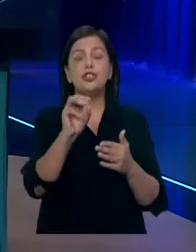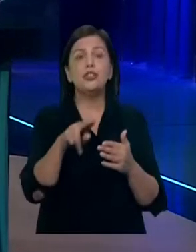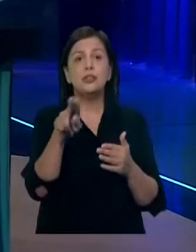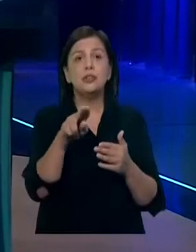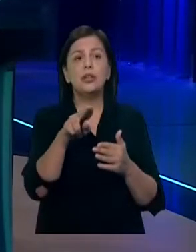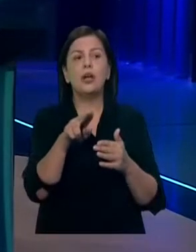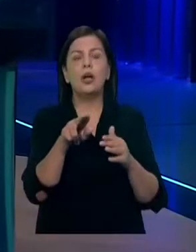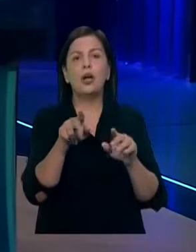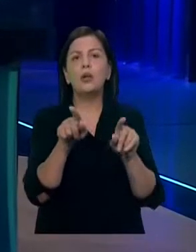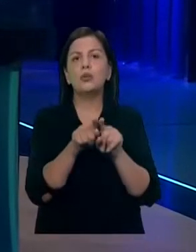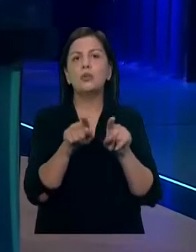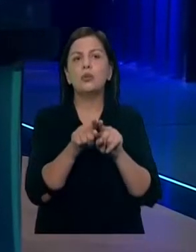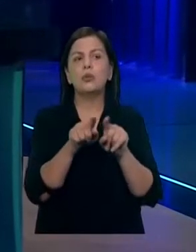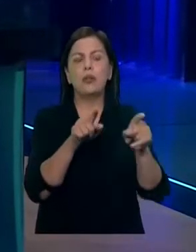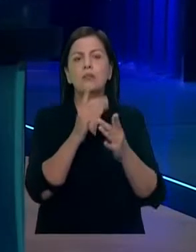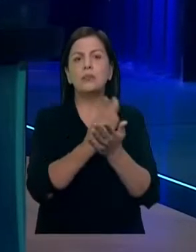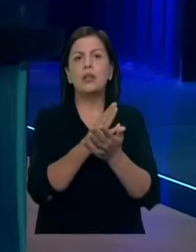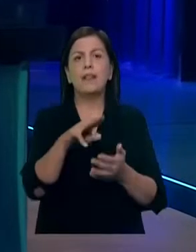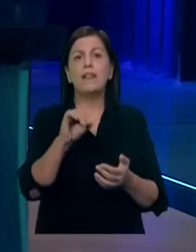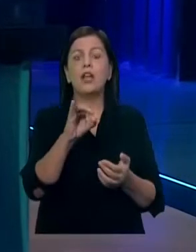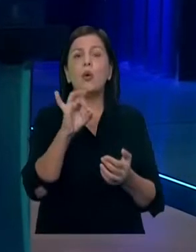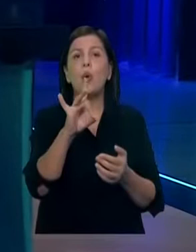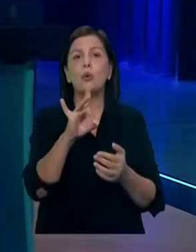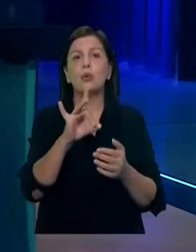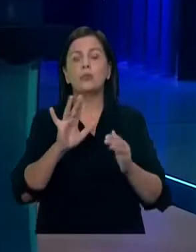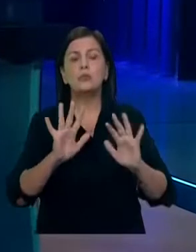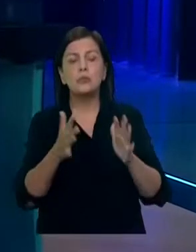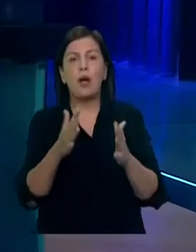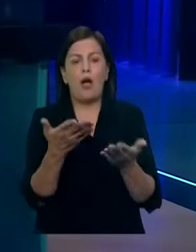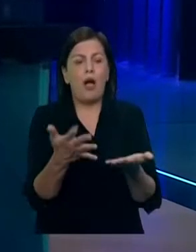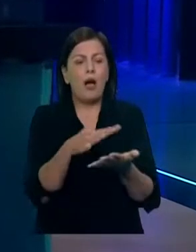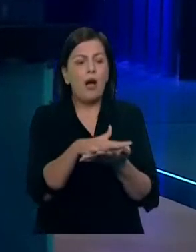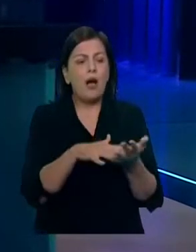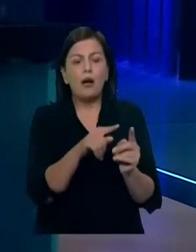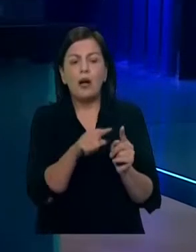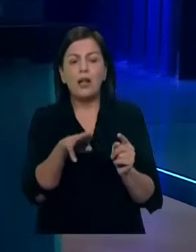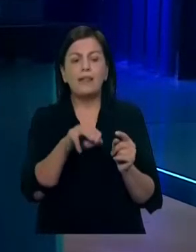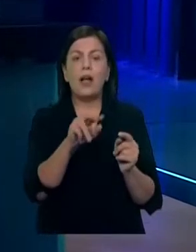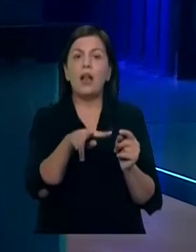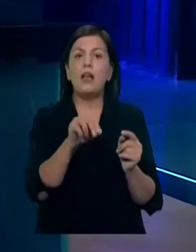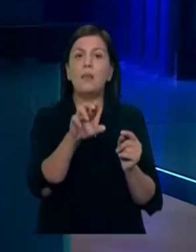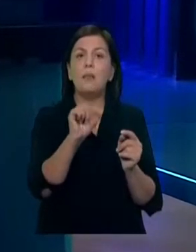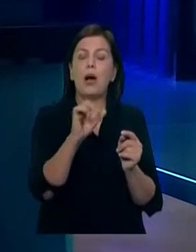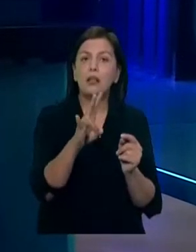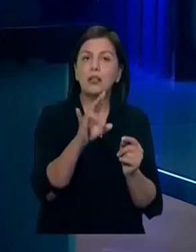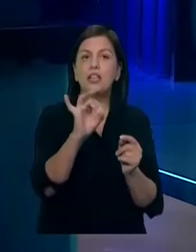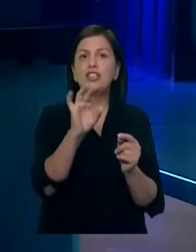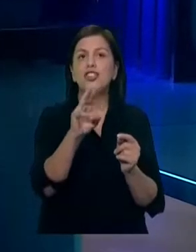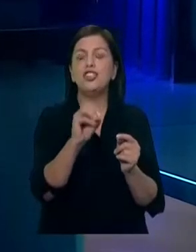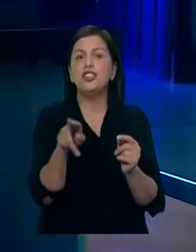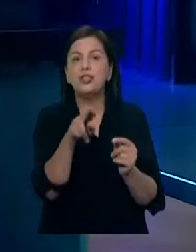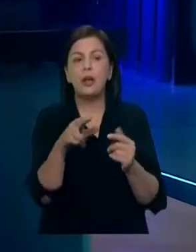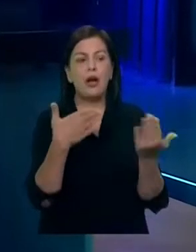mövcudluğunu sübut edir. Bəs bundan sonra Taliban-IŞİD əlaqələri necə formalaşacaq? IŞİD təhlükəsi